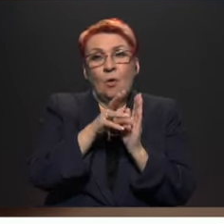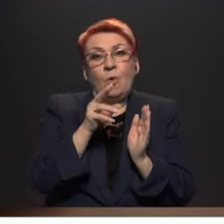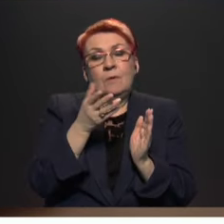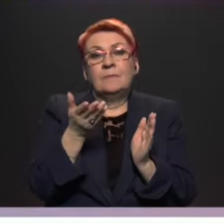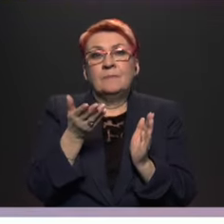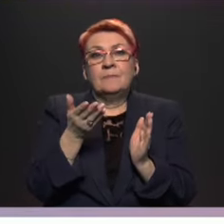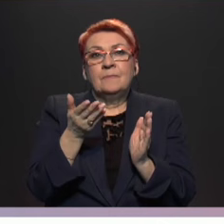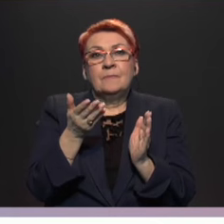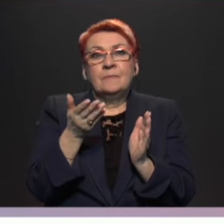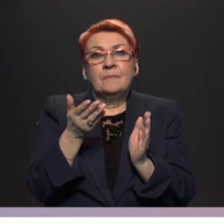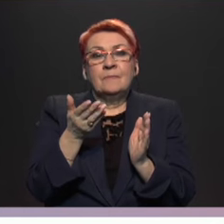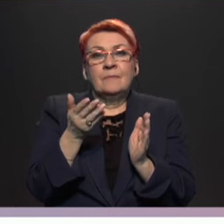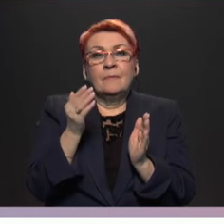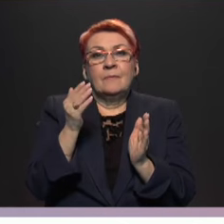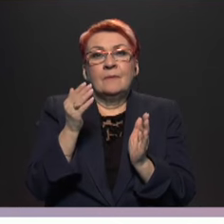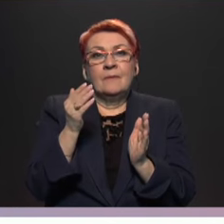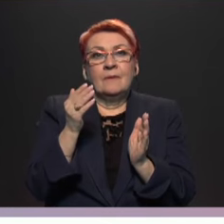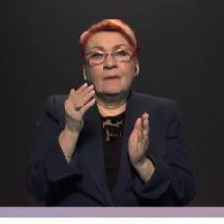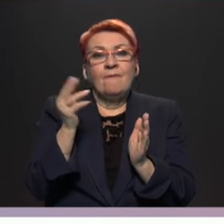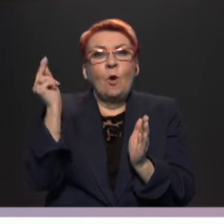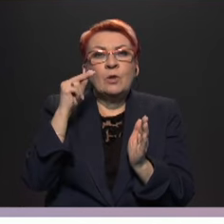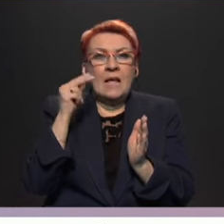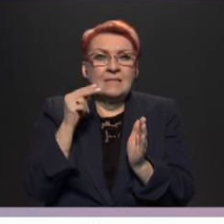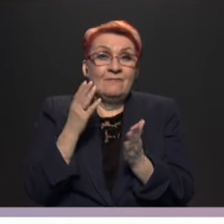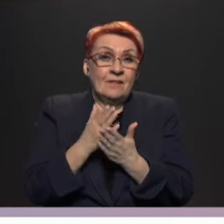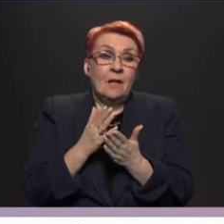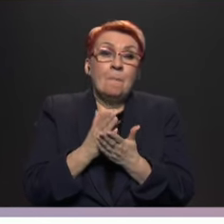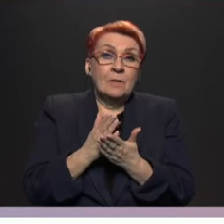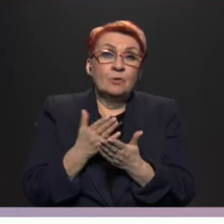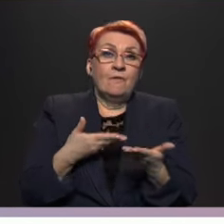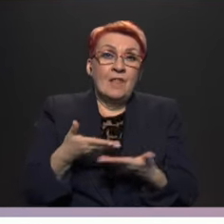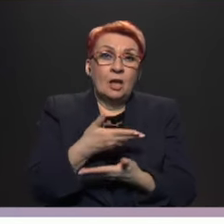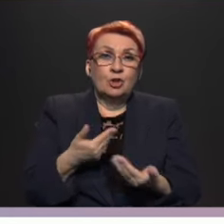оно присутствует в нашей жизни именно для того, чтобы